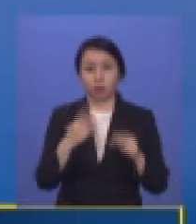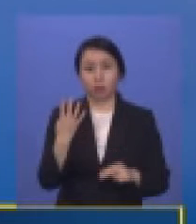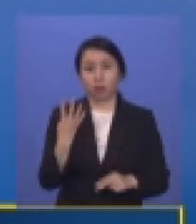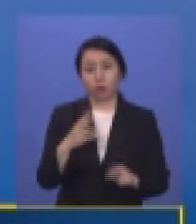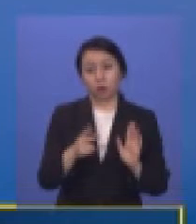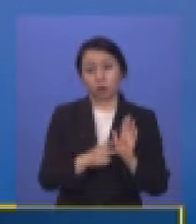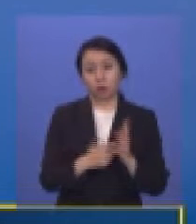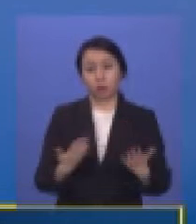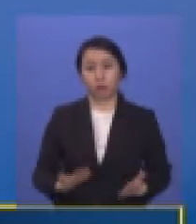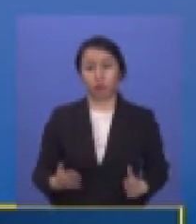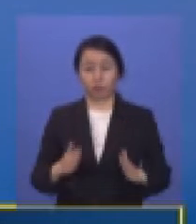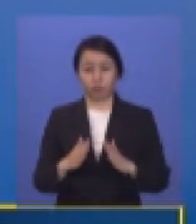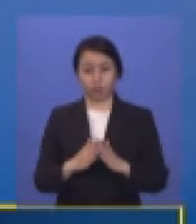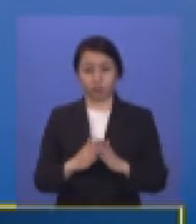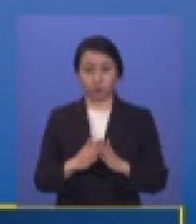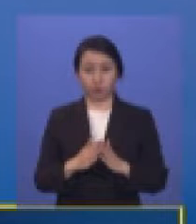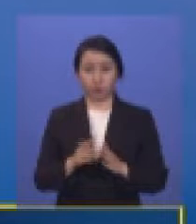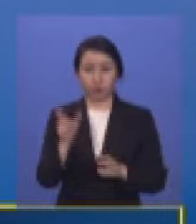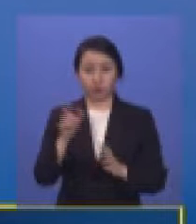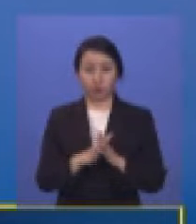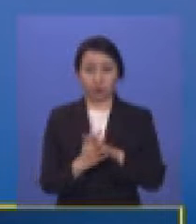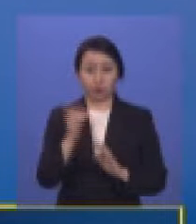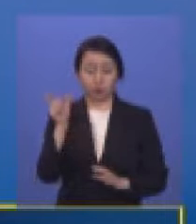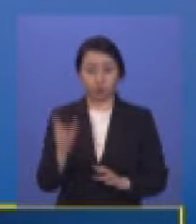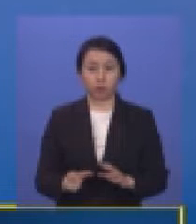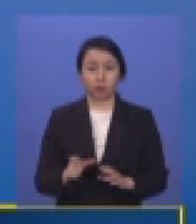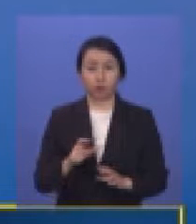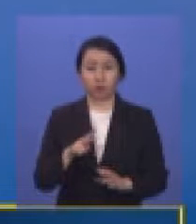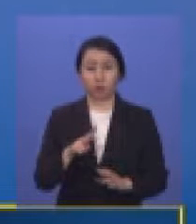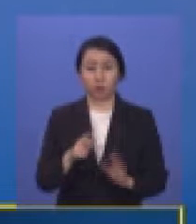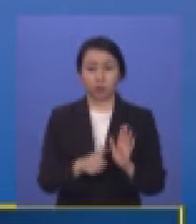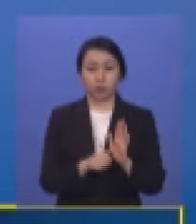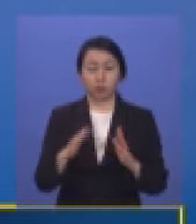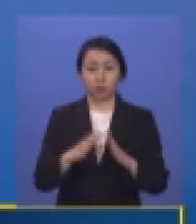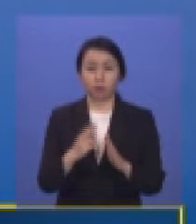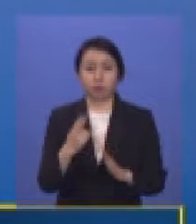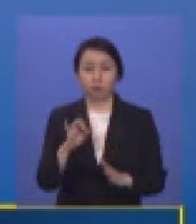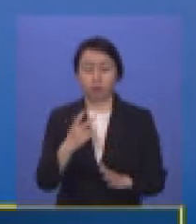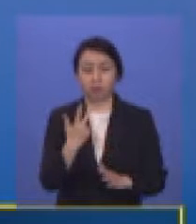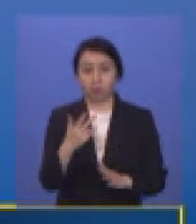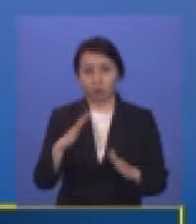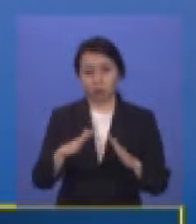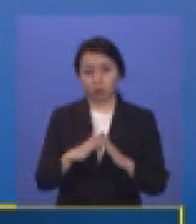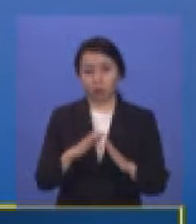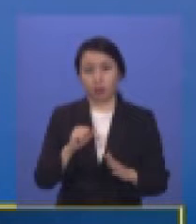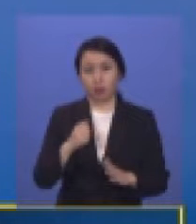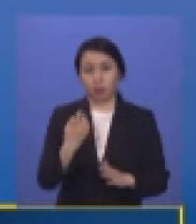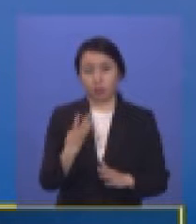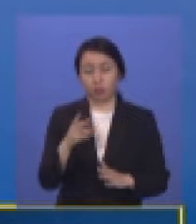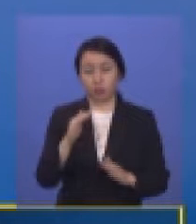домов. За счет хозяйствующих субъектов это ТО «Акселеу» 6 домов, «Целинный» 3 дома, «Аска» 4